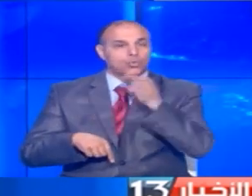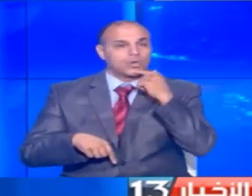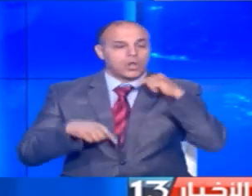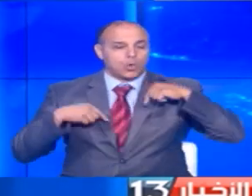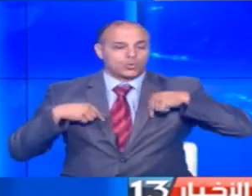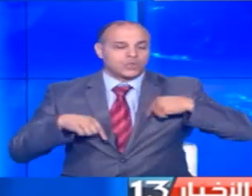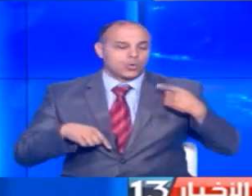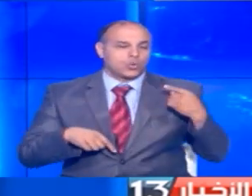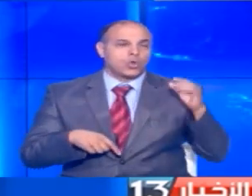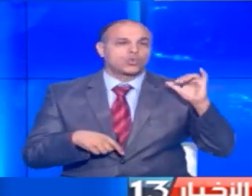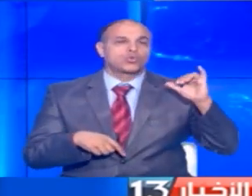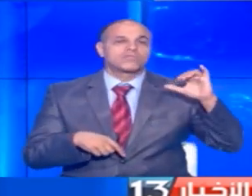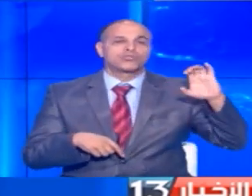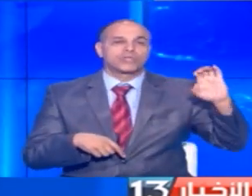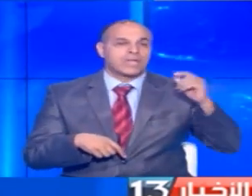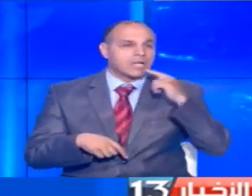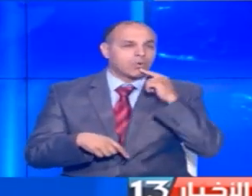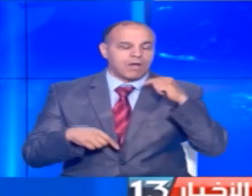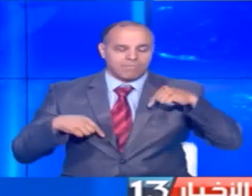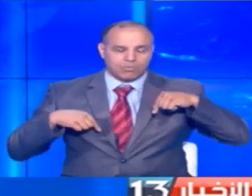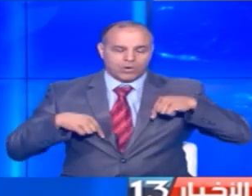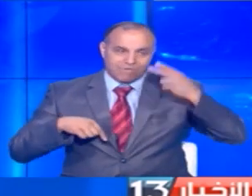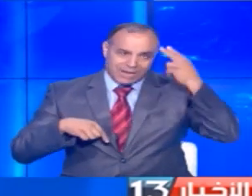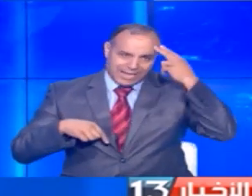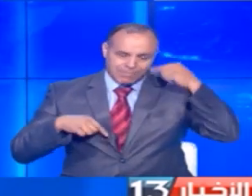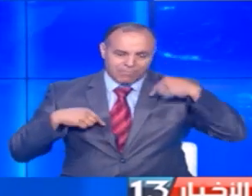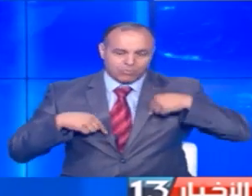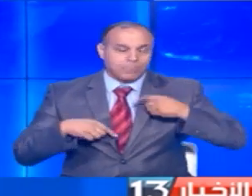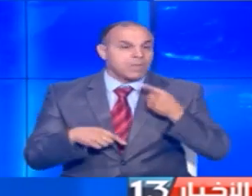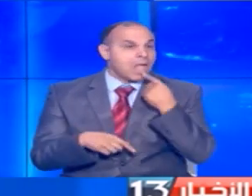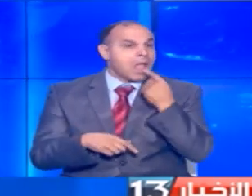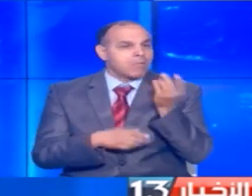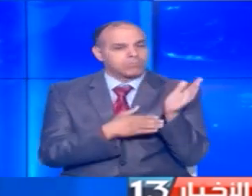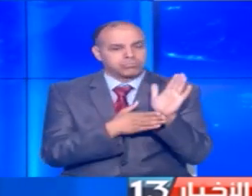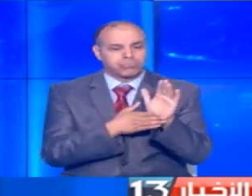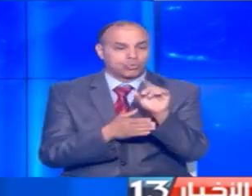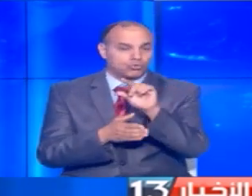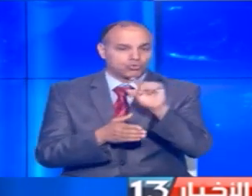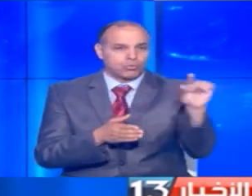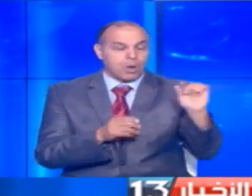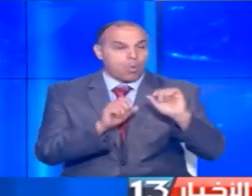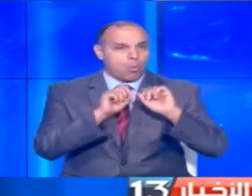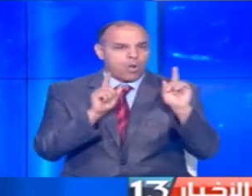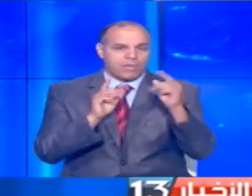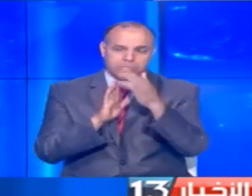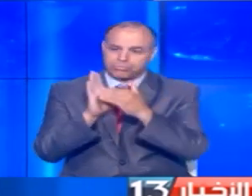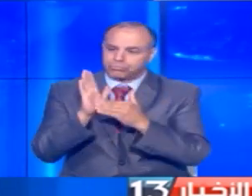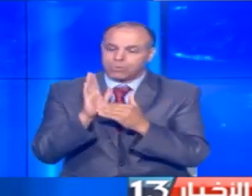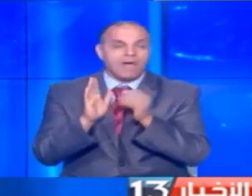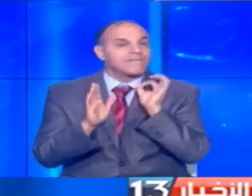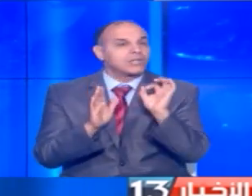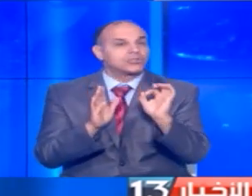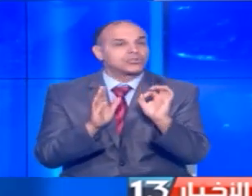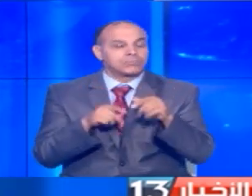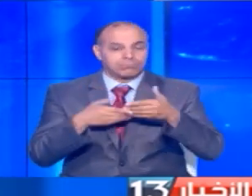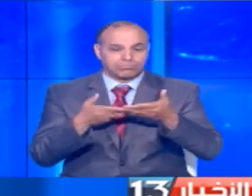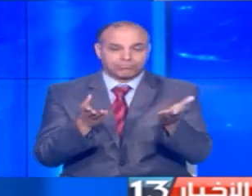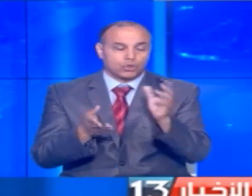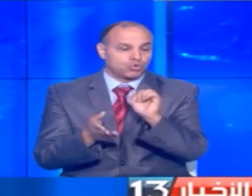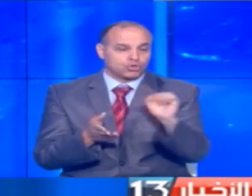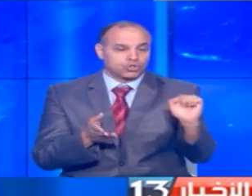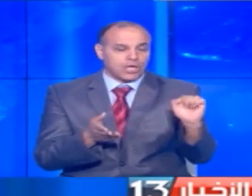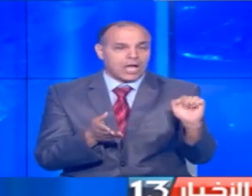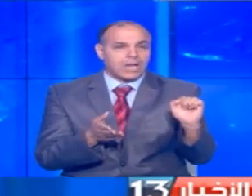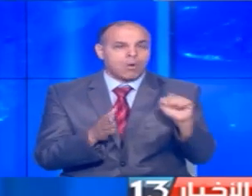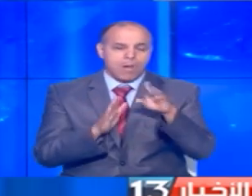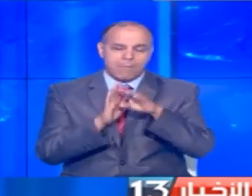رئيس الحكومة يوسف الشاهد بقصر الحكومة بالقصبة، كما استعرض جملة من البيانات تهم بالأساس الوضع الاجتماعي